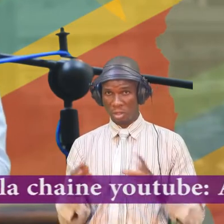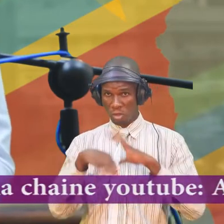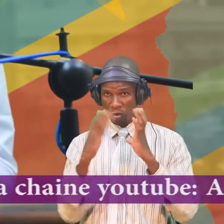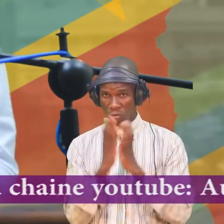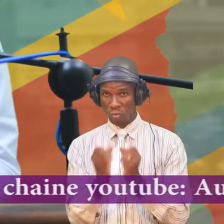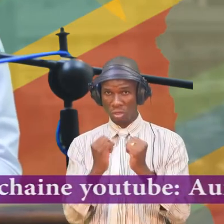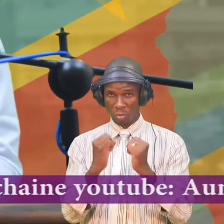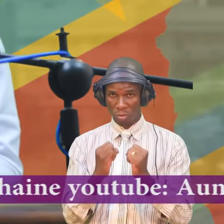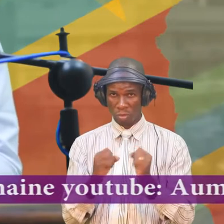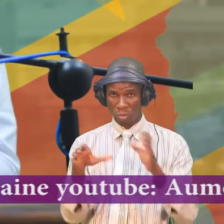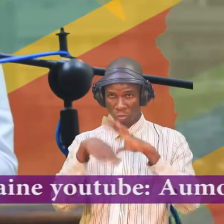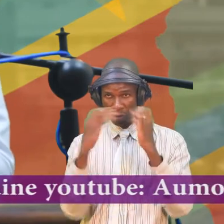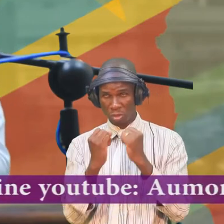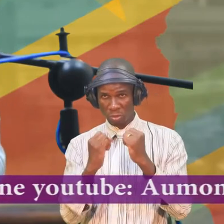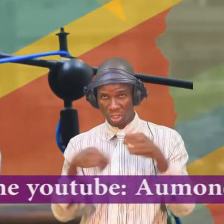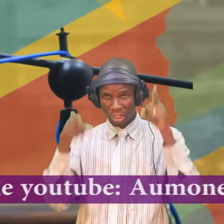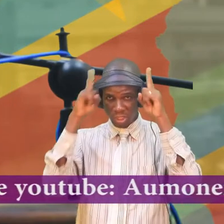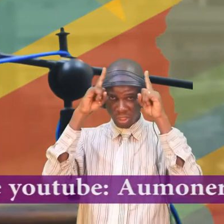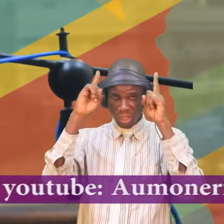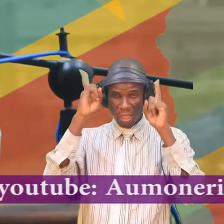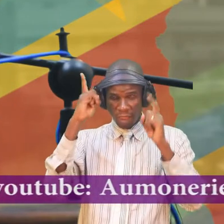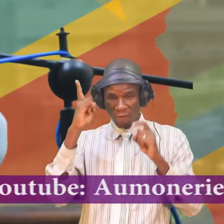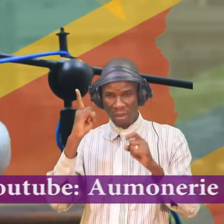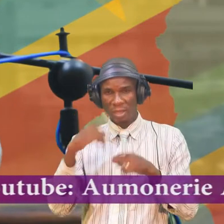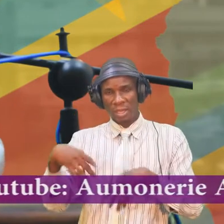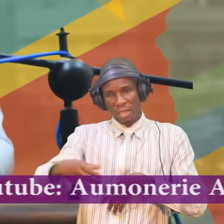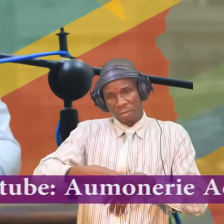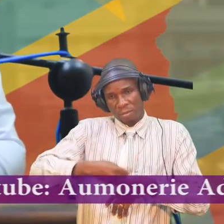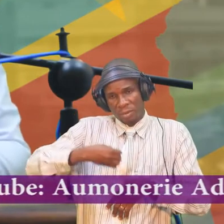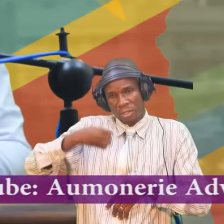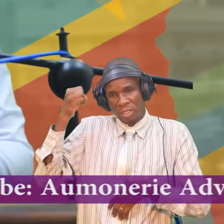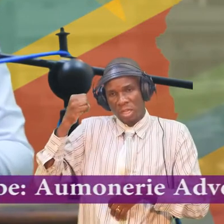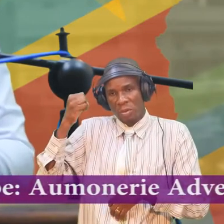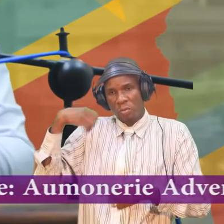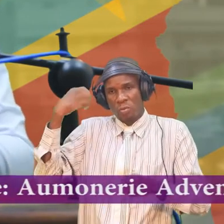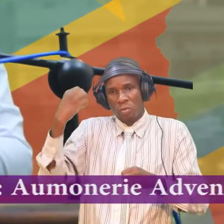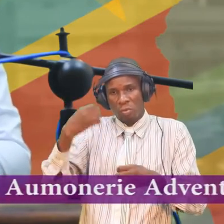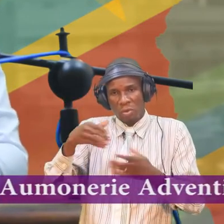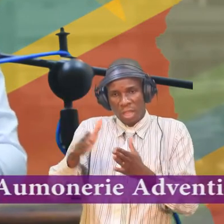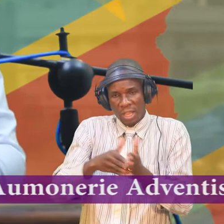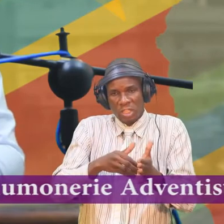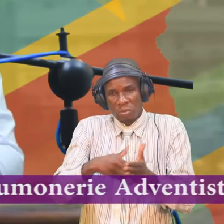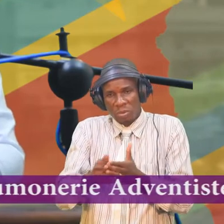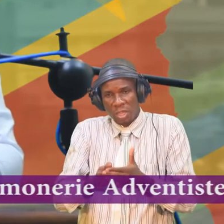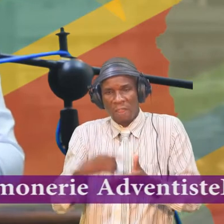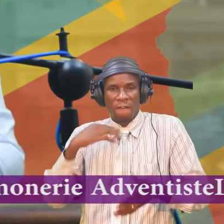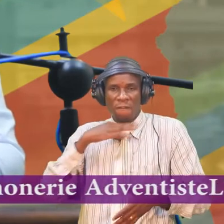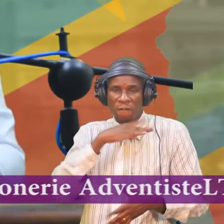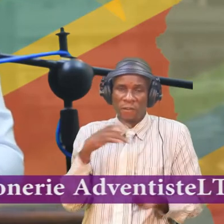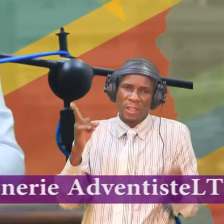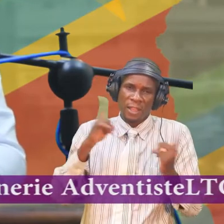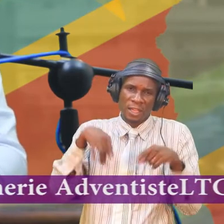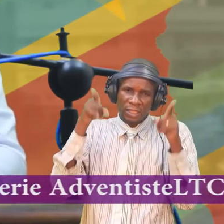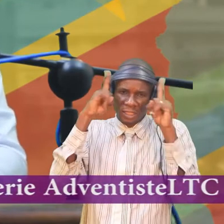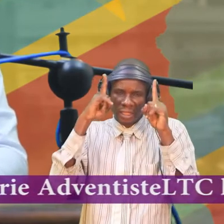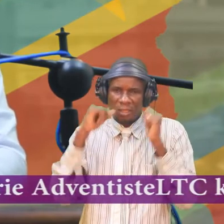puissances, wote na nguvu zote alizopewa akaanza kuvitumia vibaya. Et lorsqu'il est en train de faire quelque chose, des fois des gens pensent que